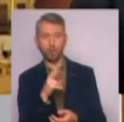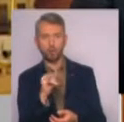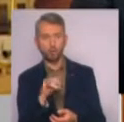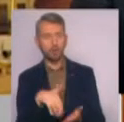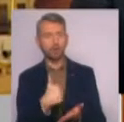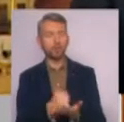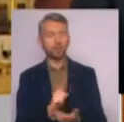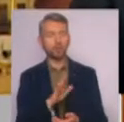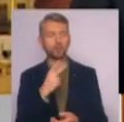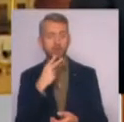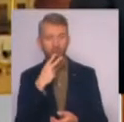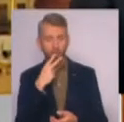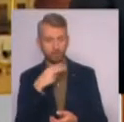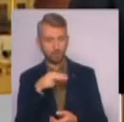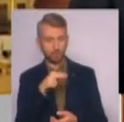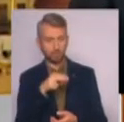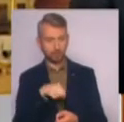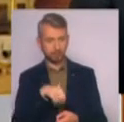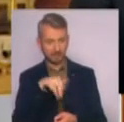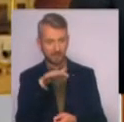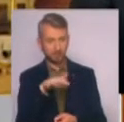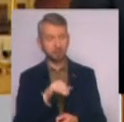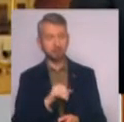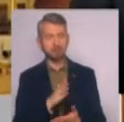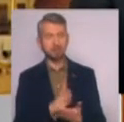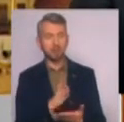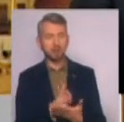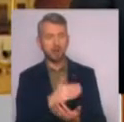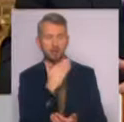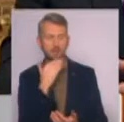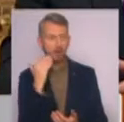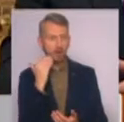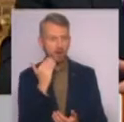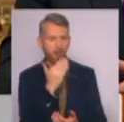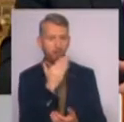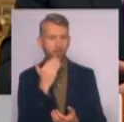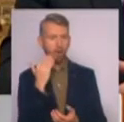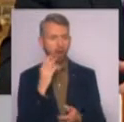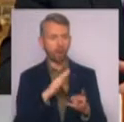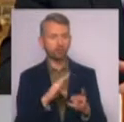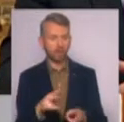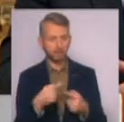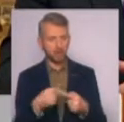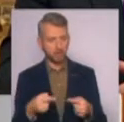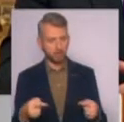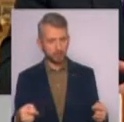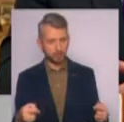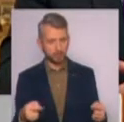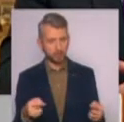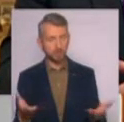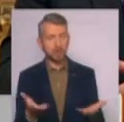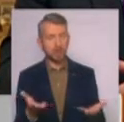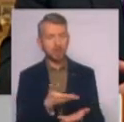тютюновому диму містяться багато-багато шкідливих речовин, які